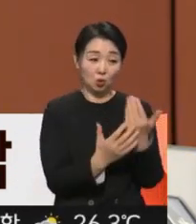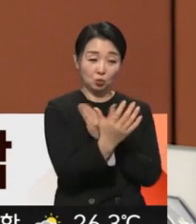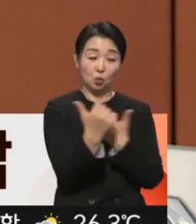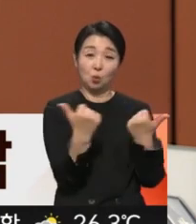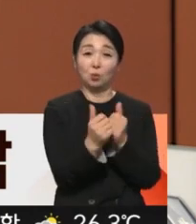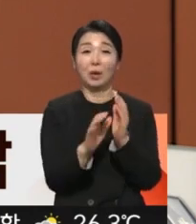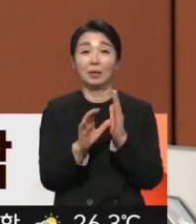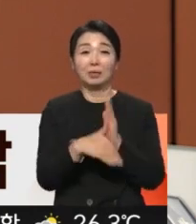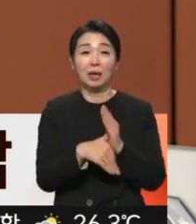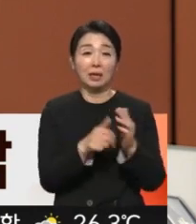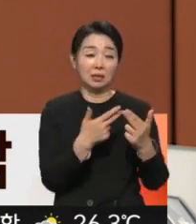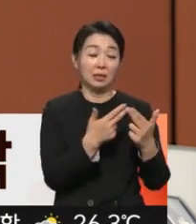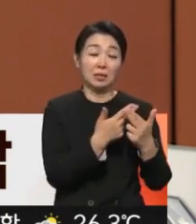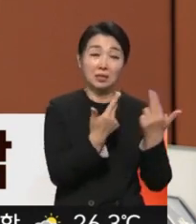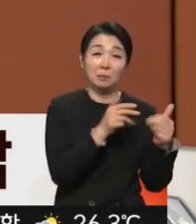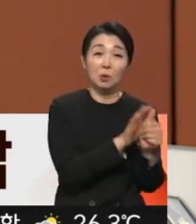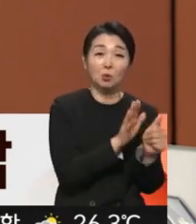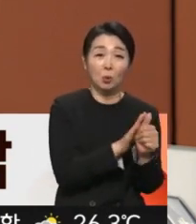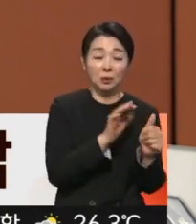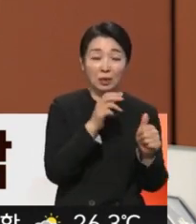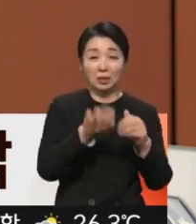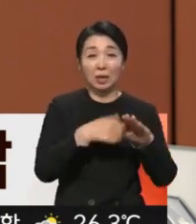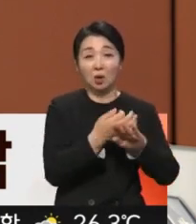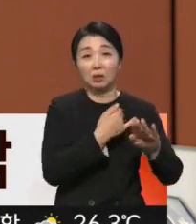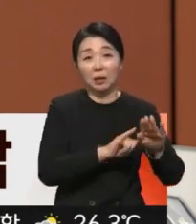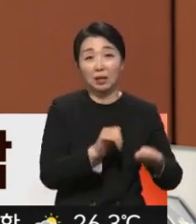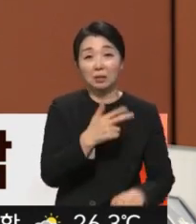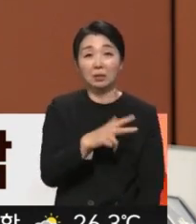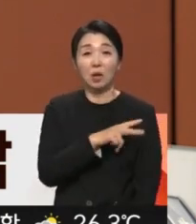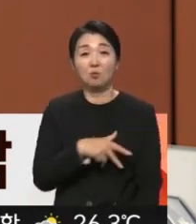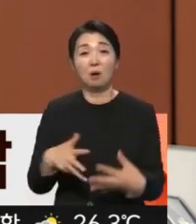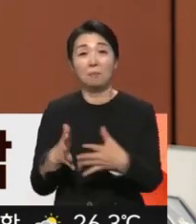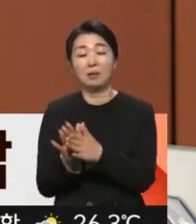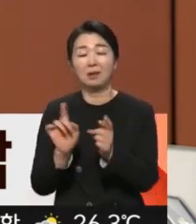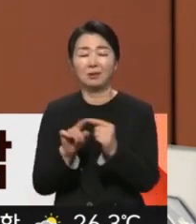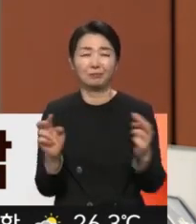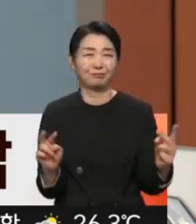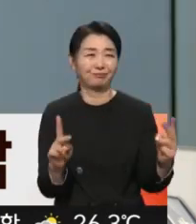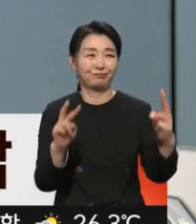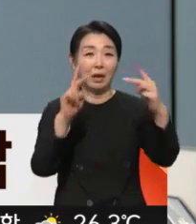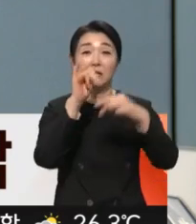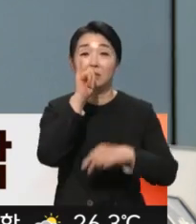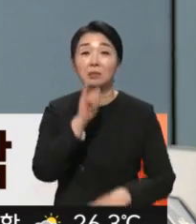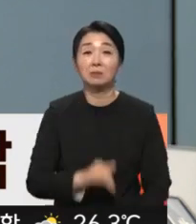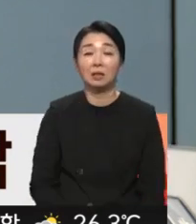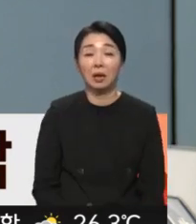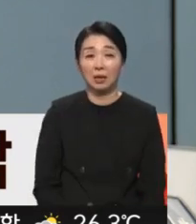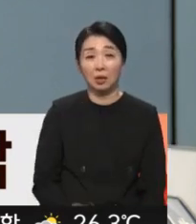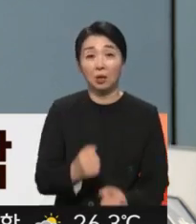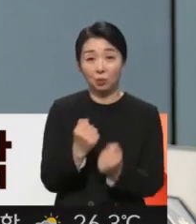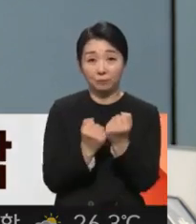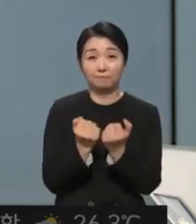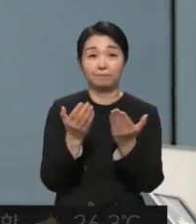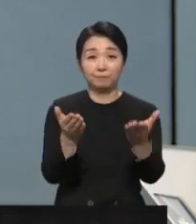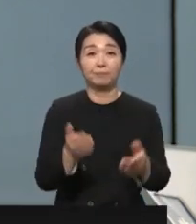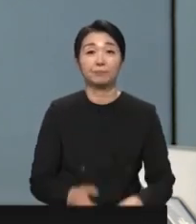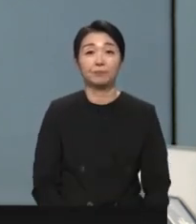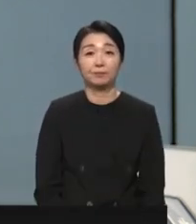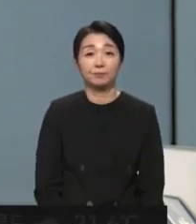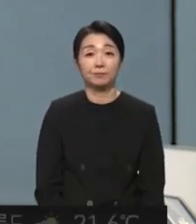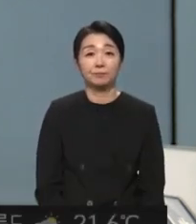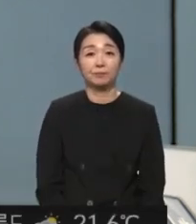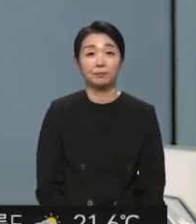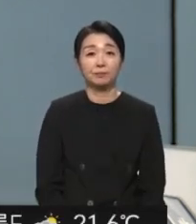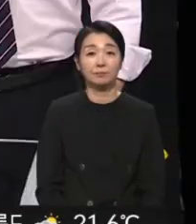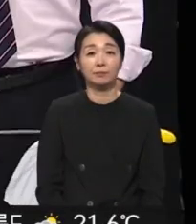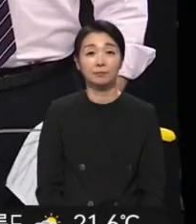이재명 강성 지지층 개딸 또 대의원제 폐지 등을 두고 갑론 을박이 벌어졌다고 합니다. 관련 내용을 주민에서